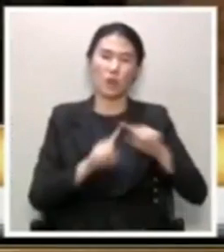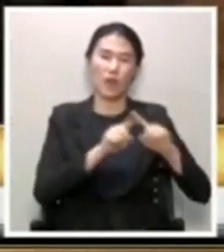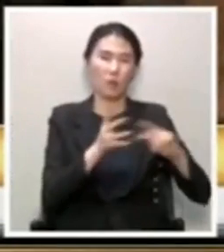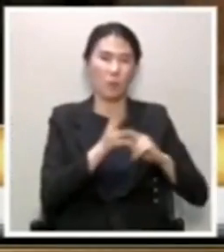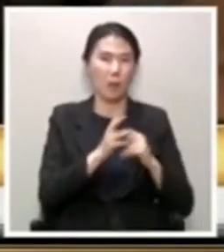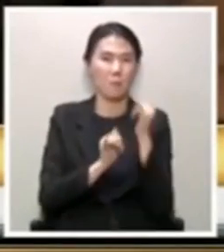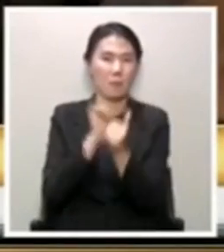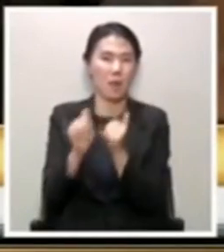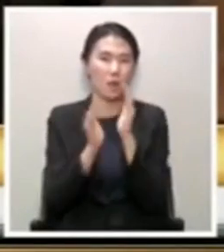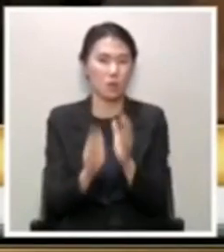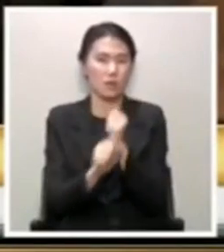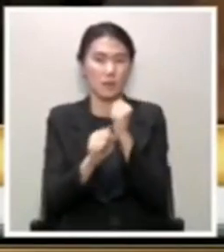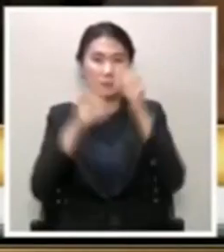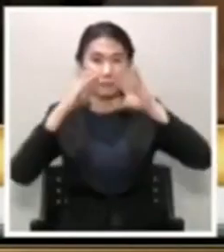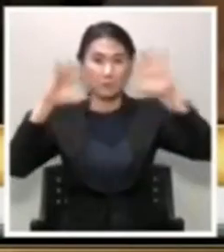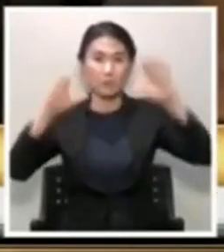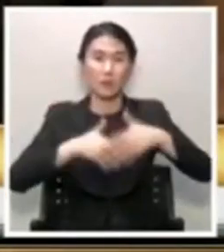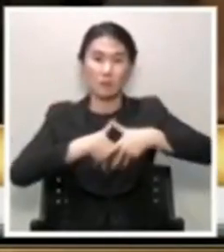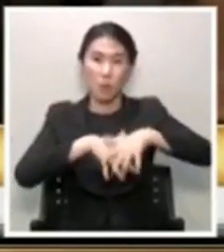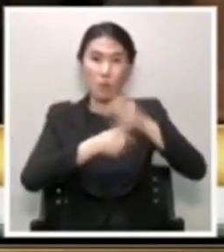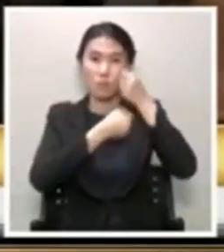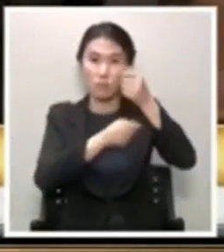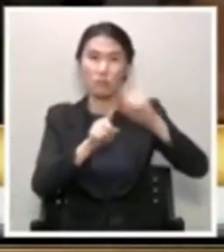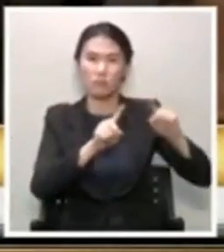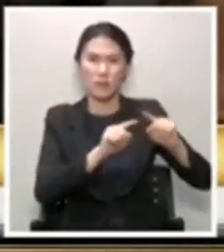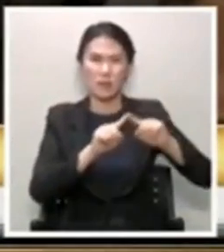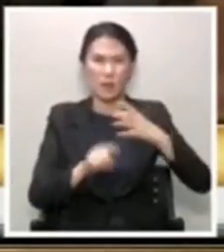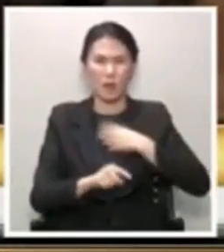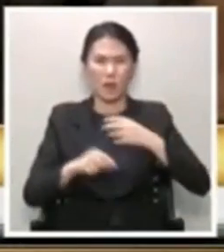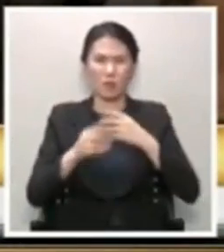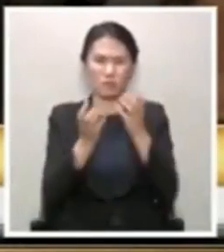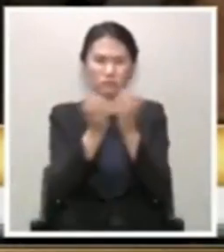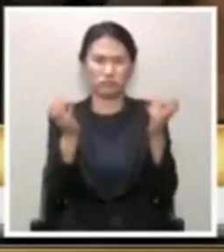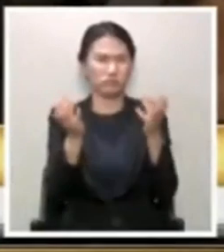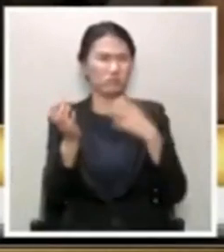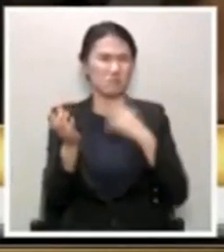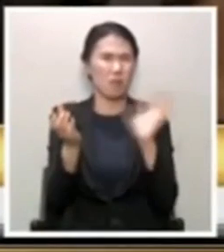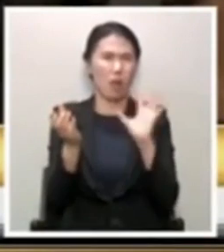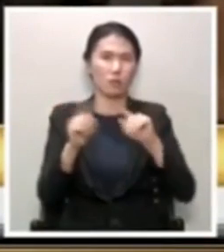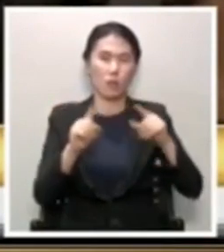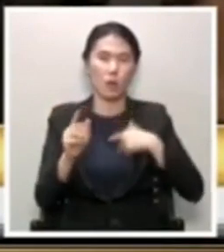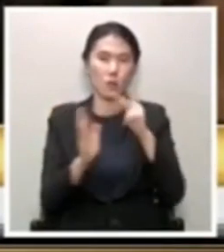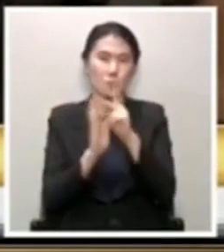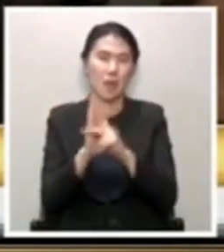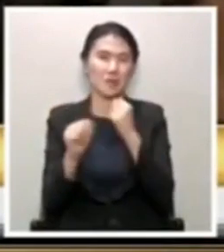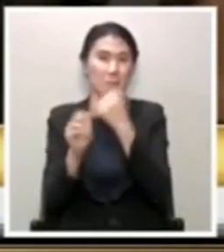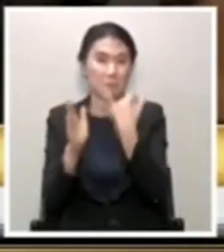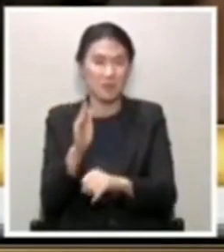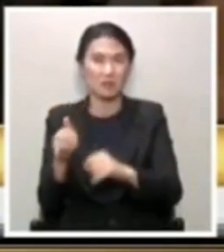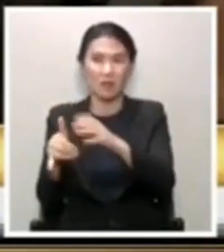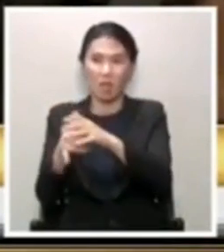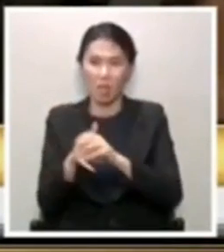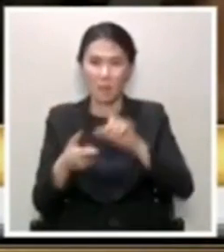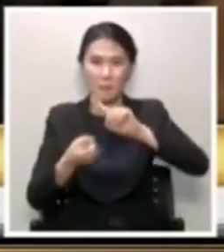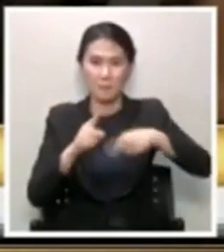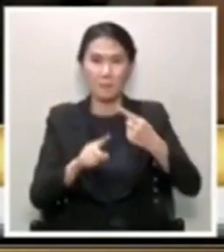นะครับข้าราชการประจำลงไปช่วยกันรณรงค์ในขณะที่ฝ่ายไม่อยากรับรัฐธรรมนูญฉบับนี้ถูกดำเนินคดีหลายคนนะครับทุกวันนี้เพื่อนสม